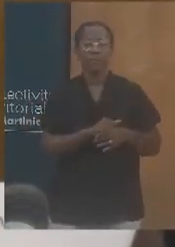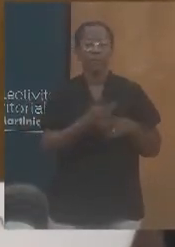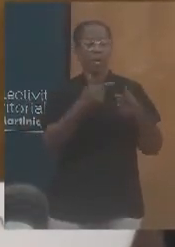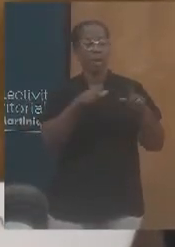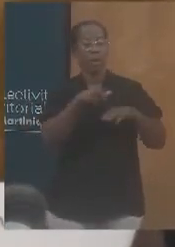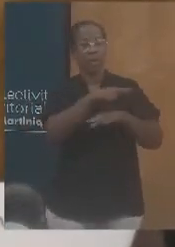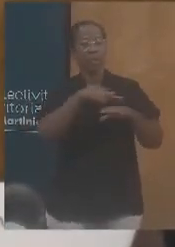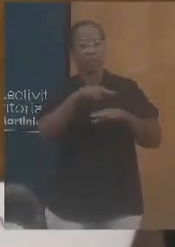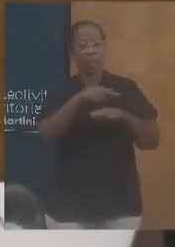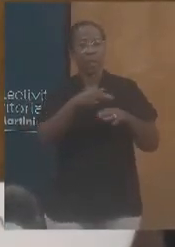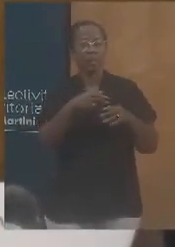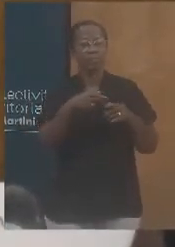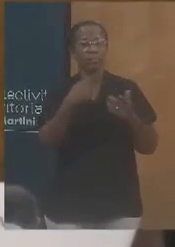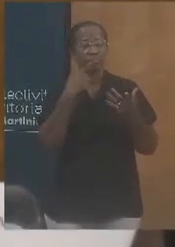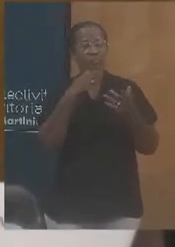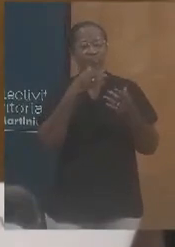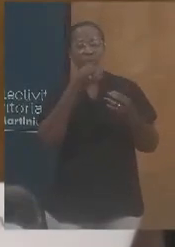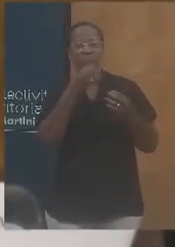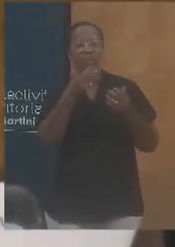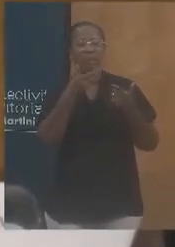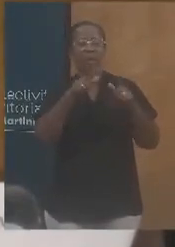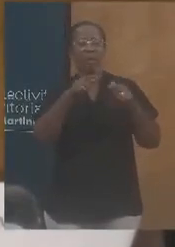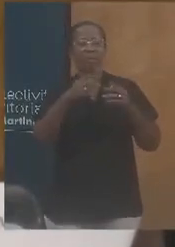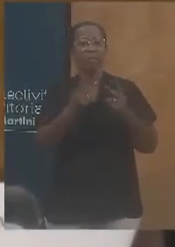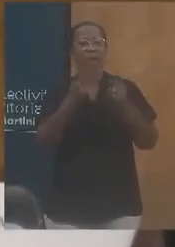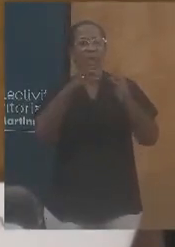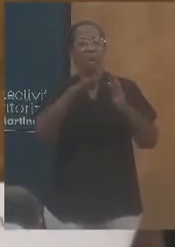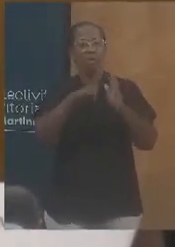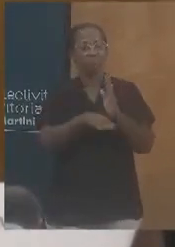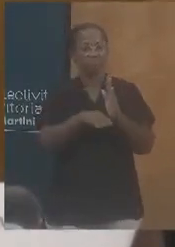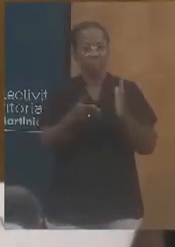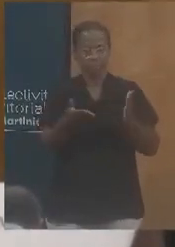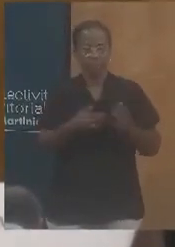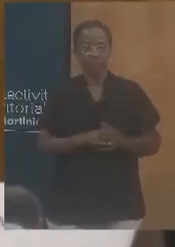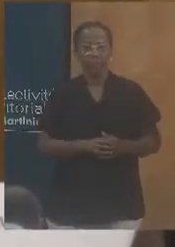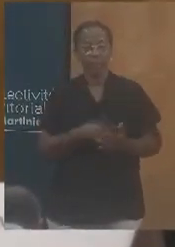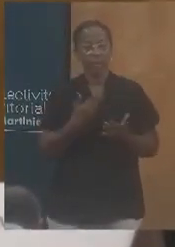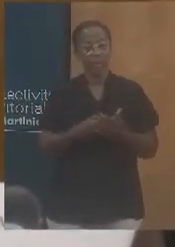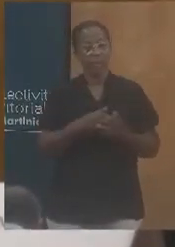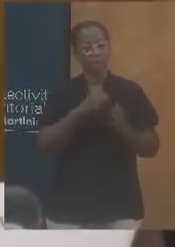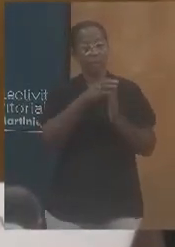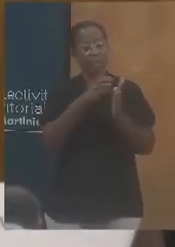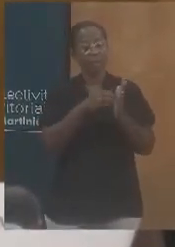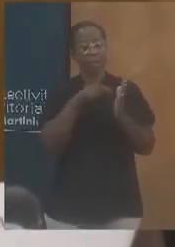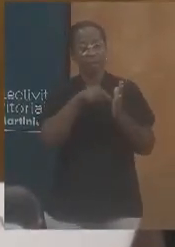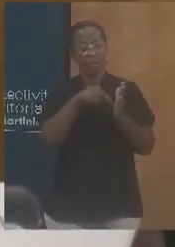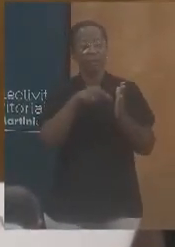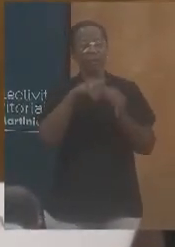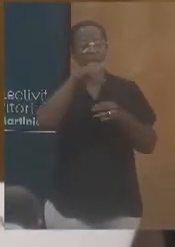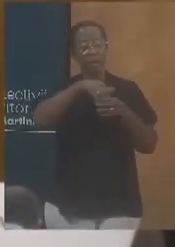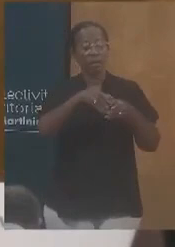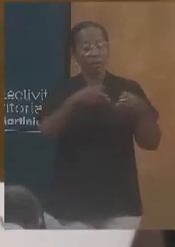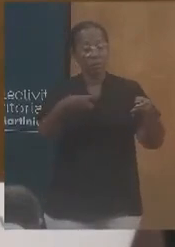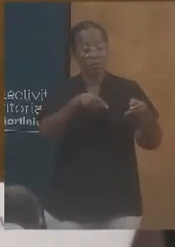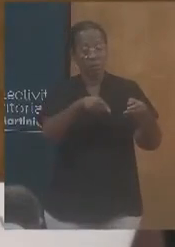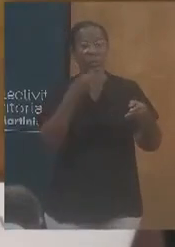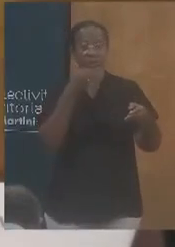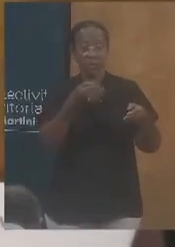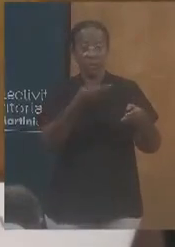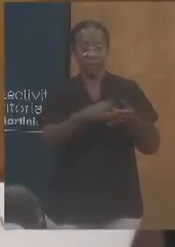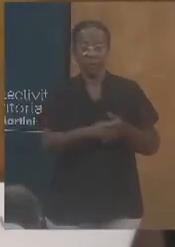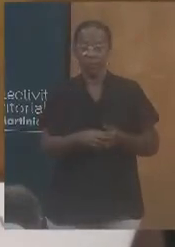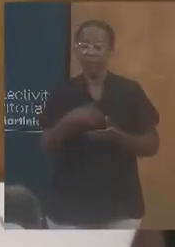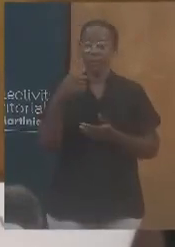langues infériorisées. C'est ce qu'appelle l'article 2 de la Constitution. Ce sont des langues infériorisées. La France a du